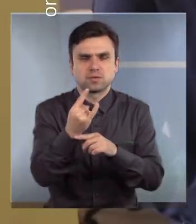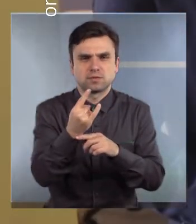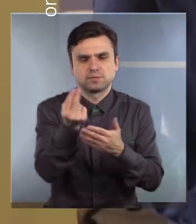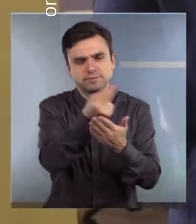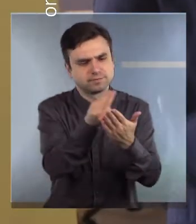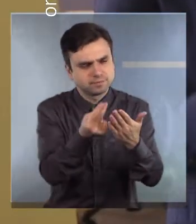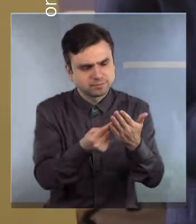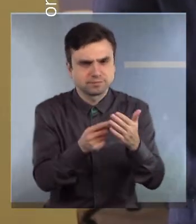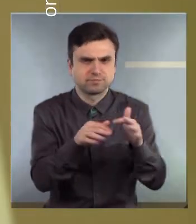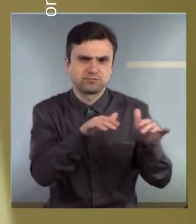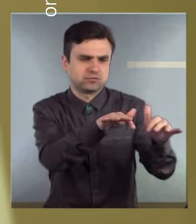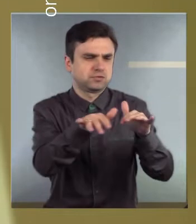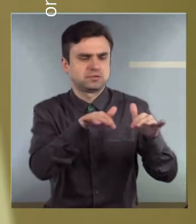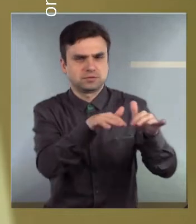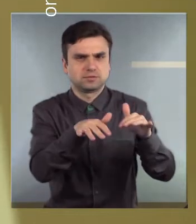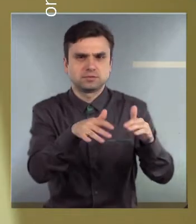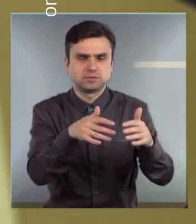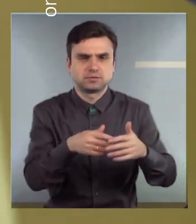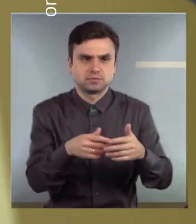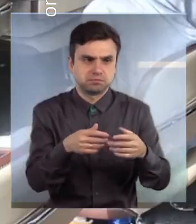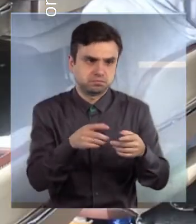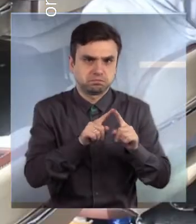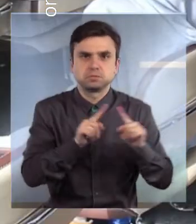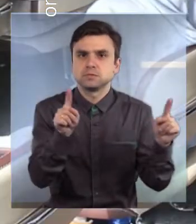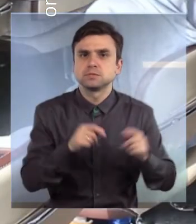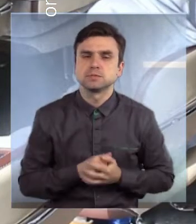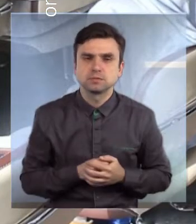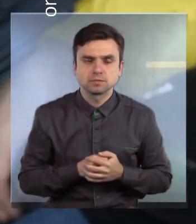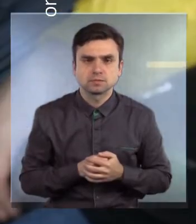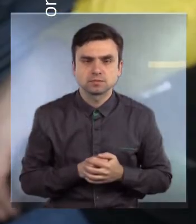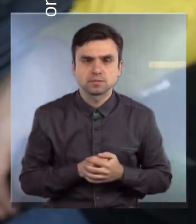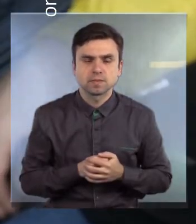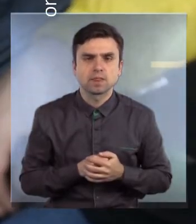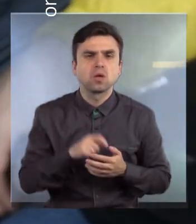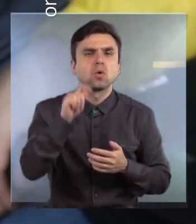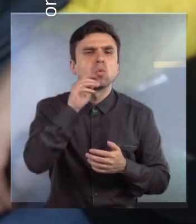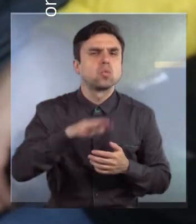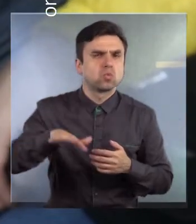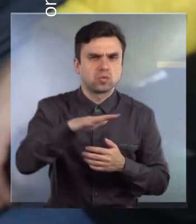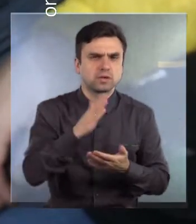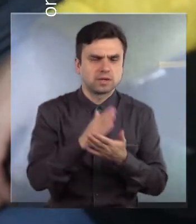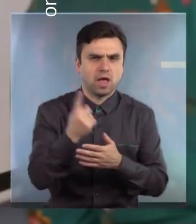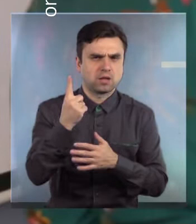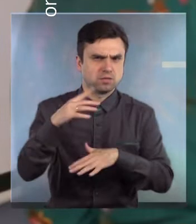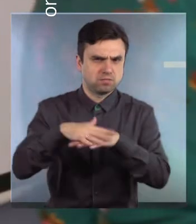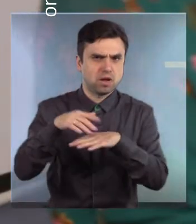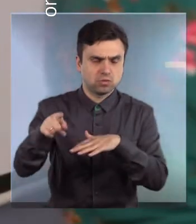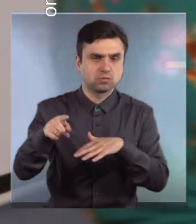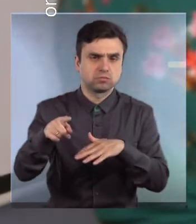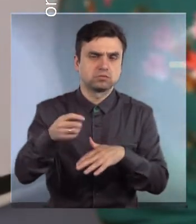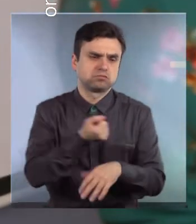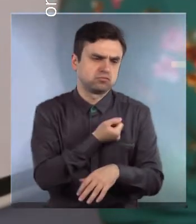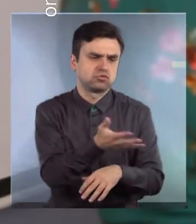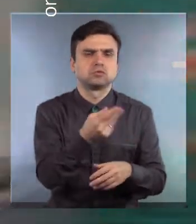прям. Один з українських банків виступає партнером проекту. І він дає змогу кращим випускникам отримати в майбутньому роботу. Для партнерів